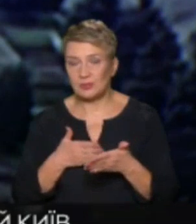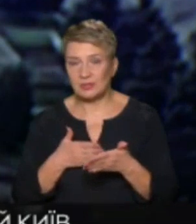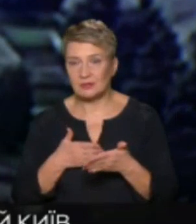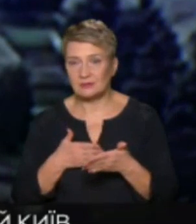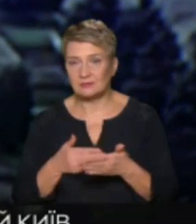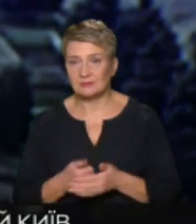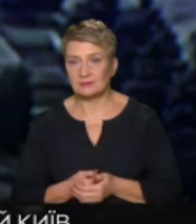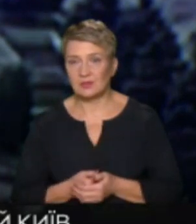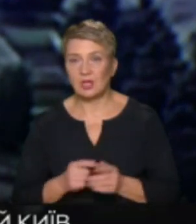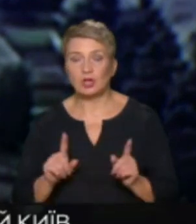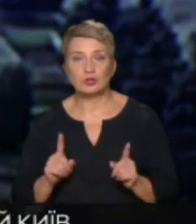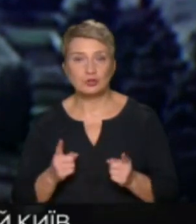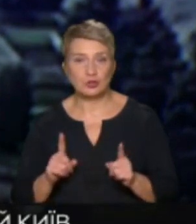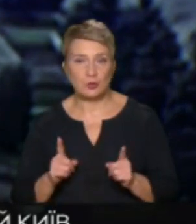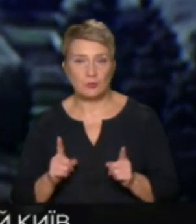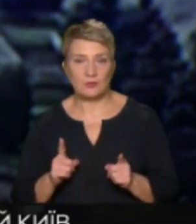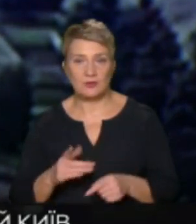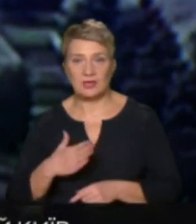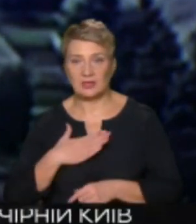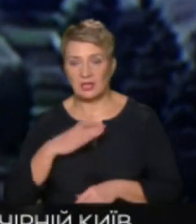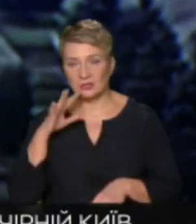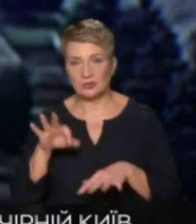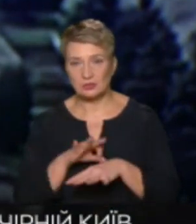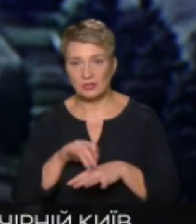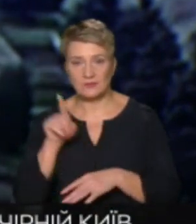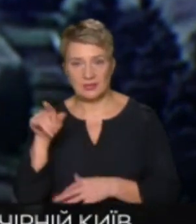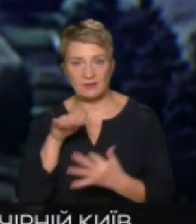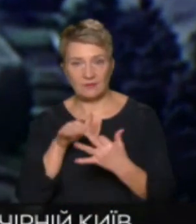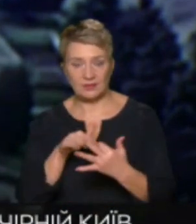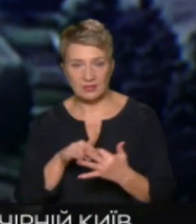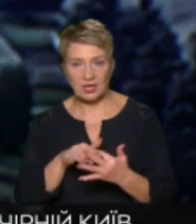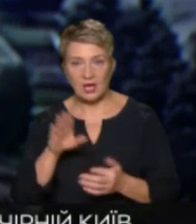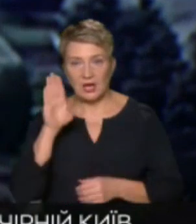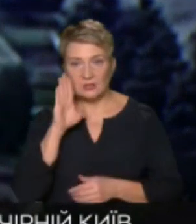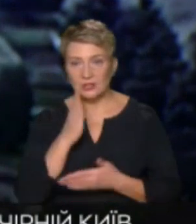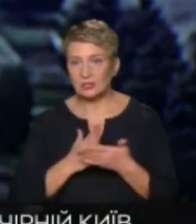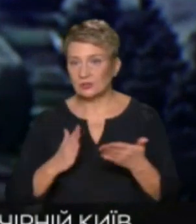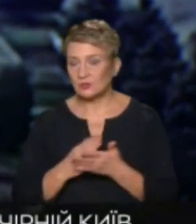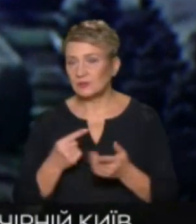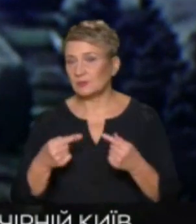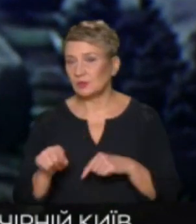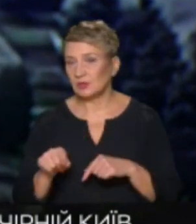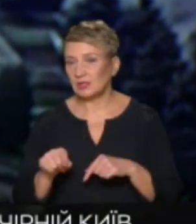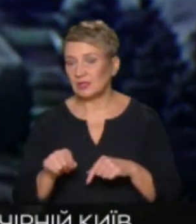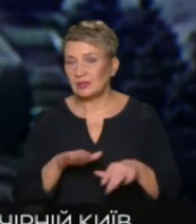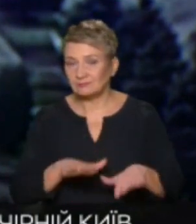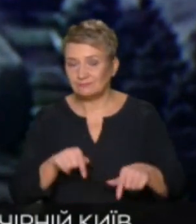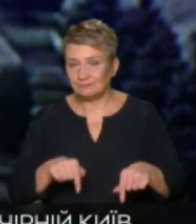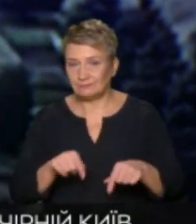реагувати, чому наші чоловіки там, а чоловіки інших не там. Тобто це перше питання,